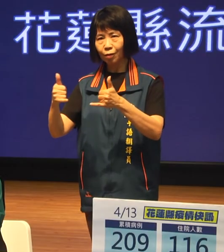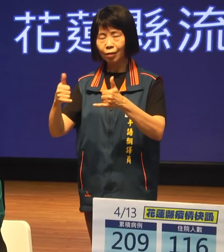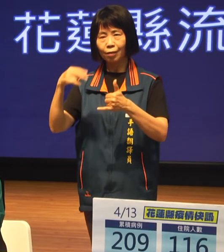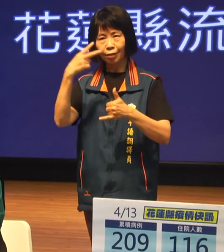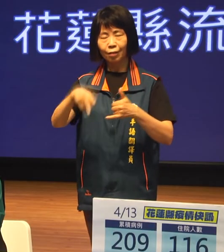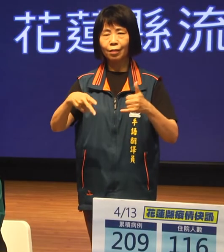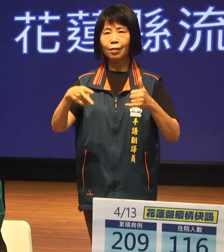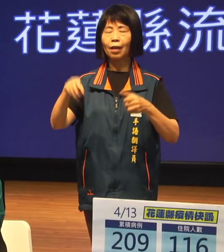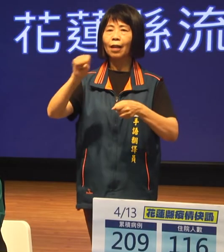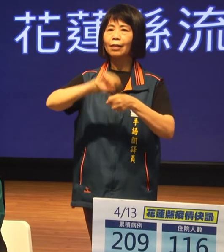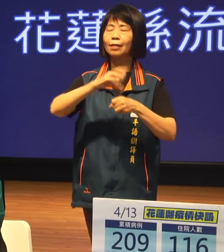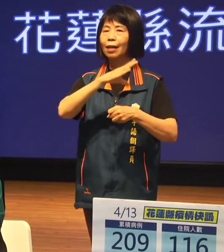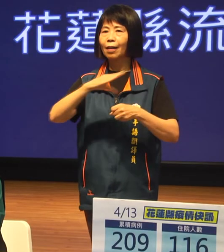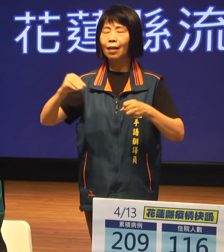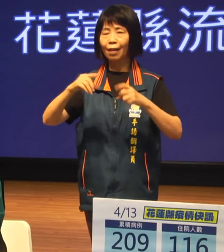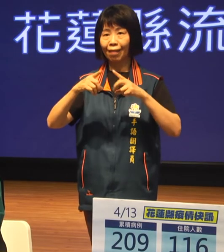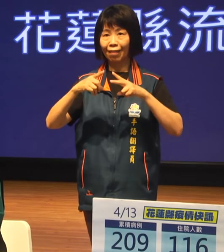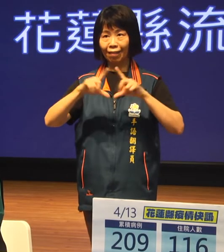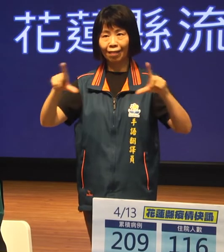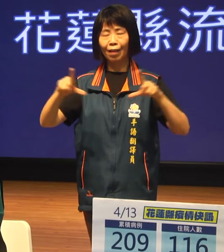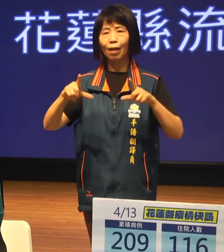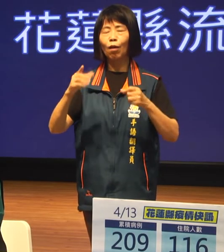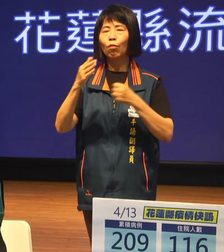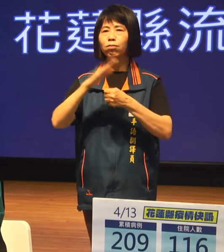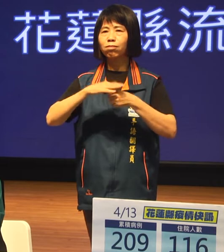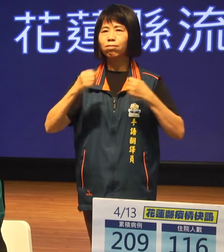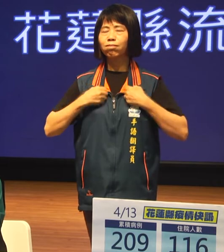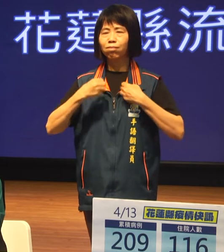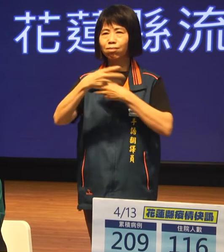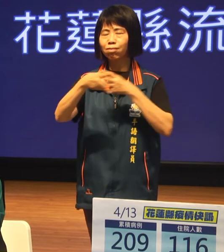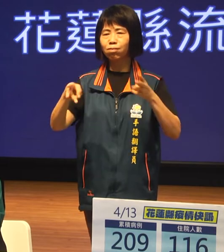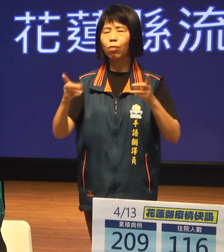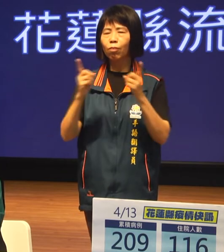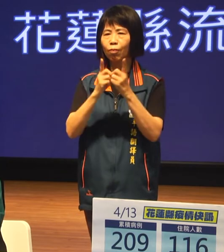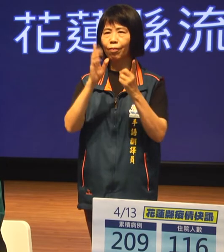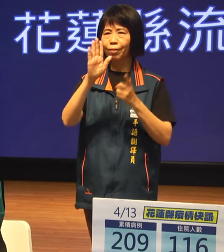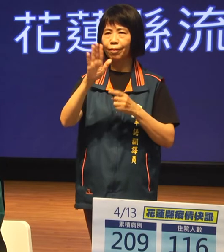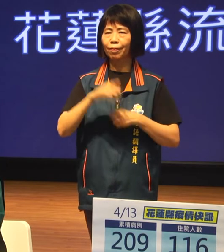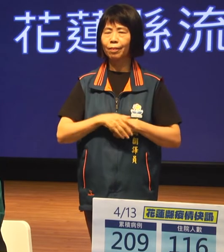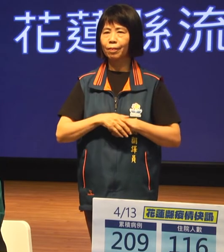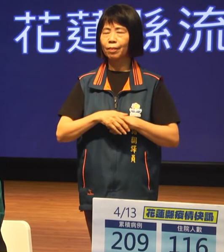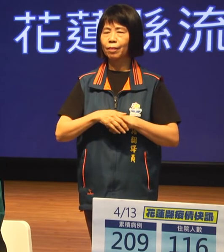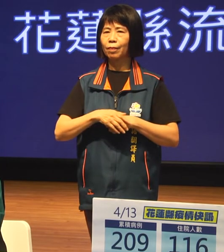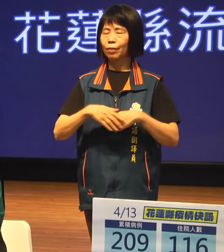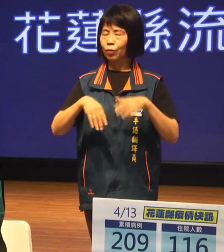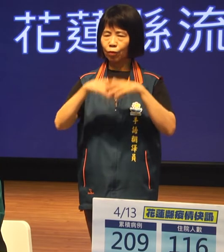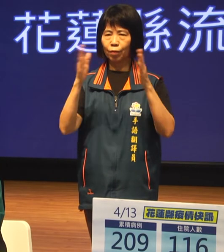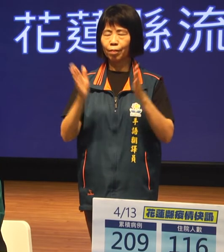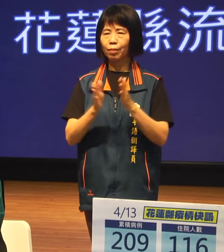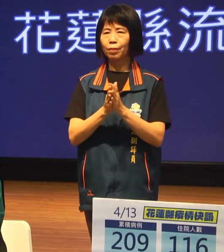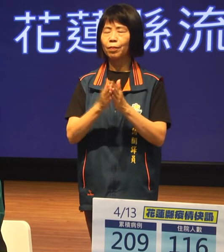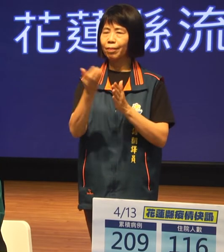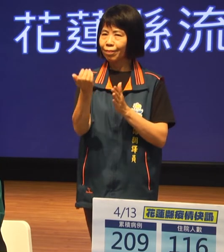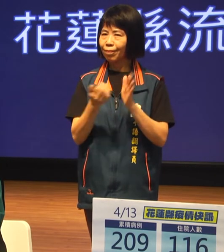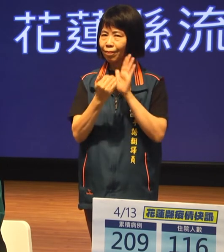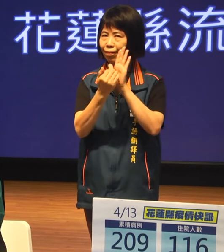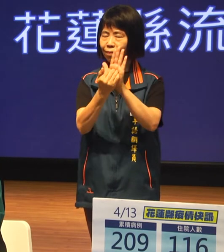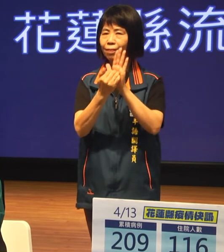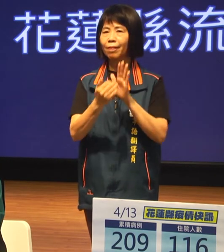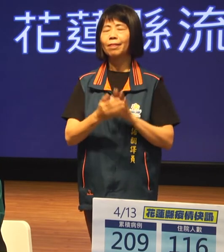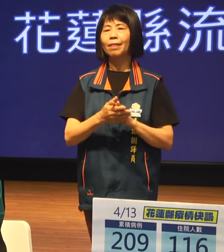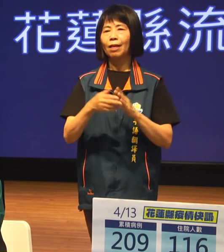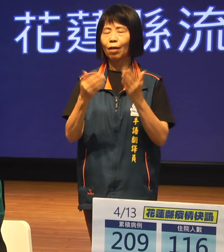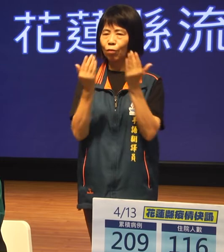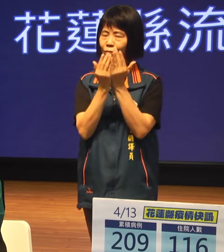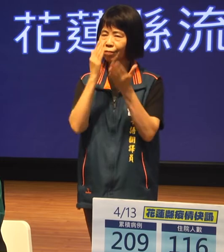和小加拿大的补习班确诊者有接触，所以全园是采预防性停课。那今